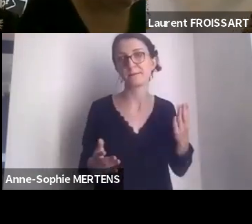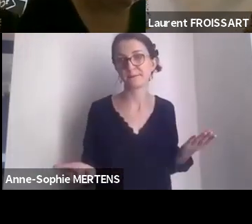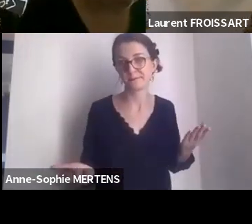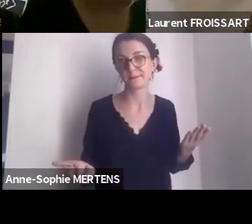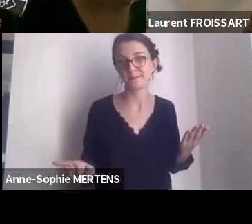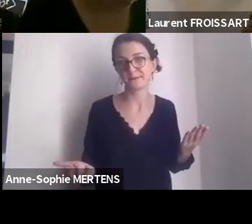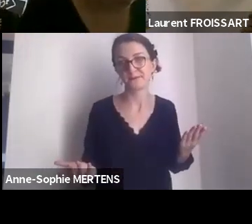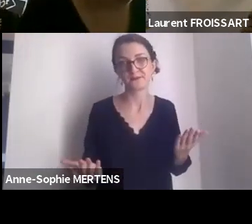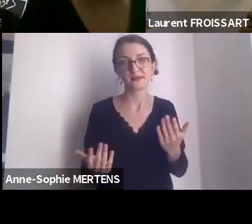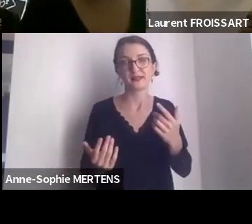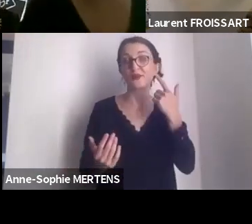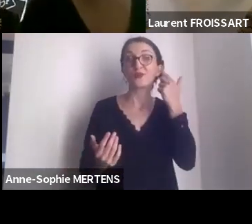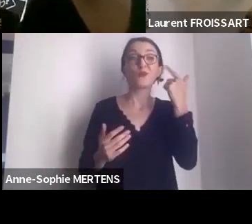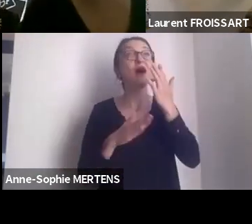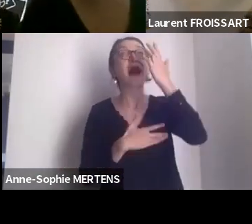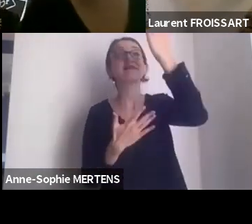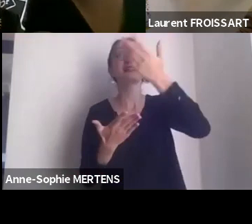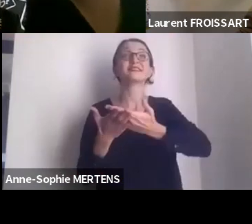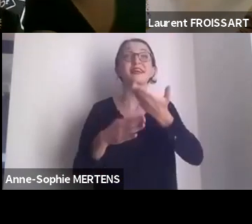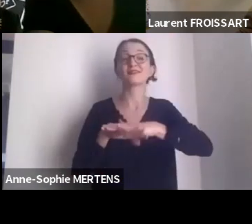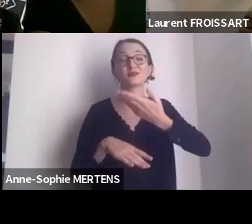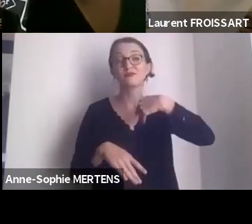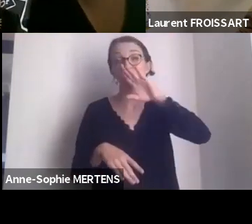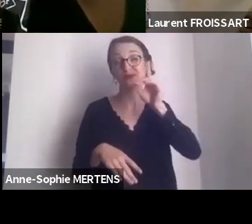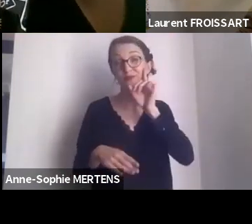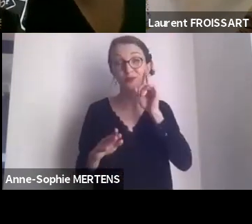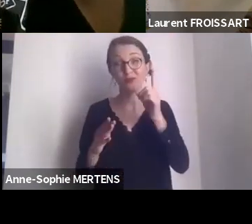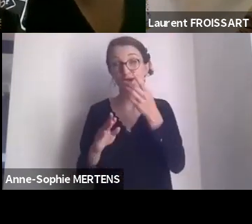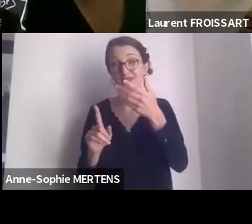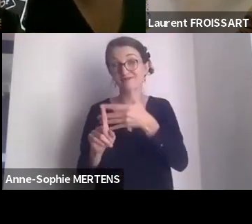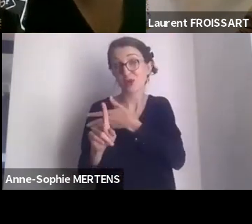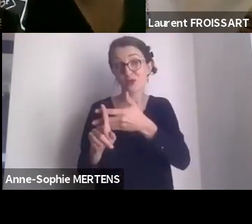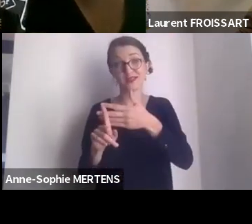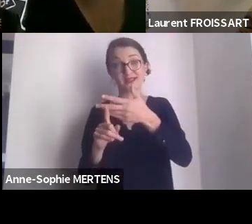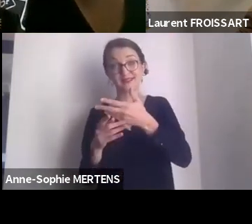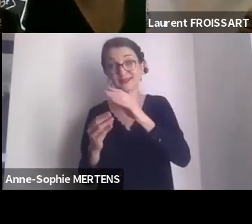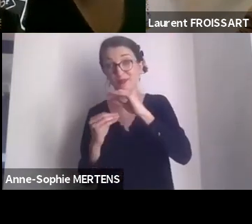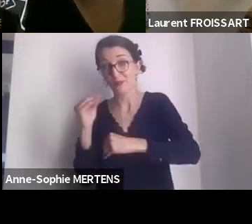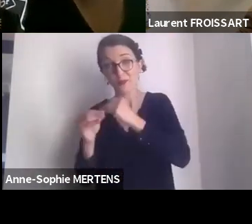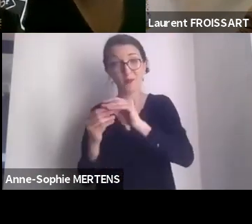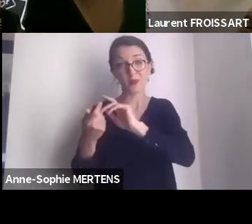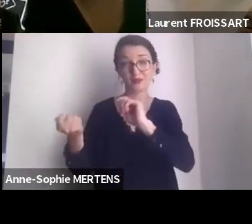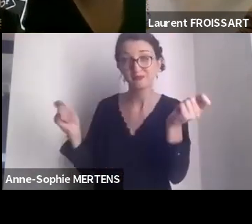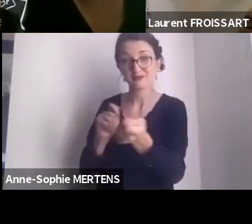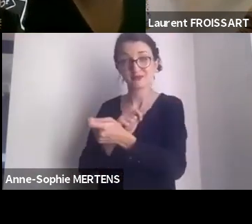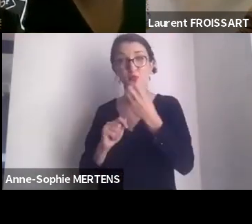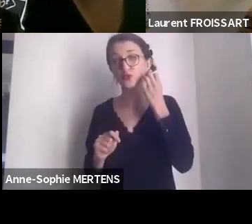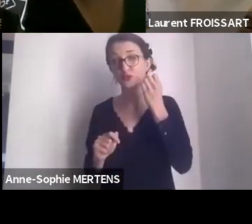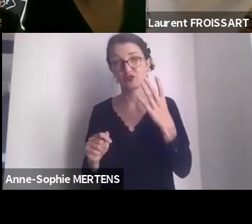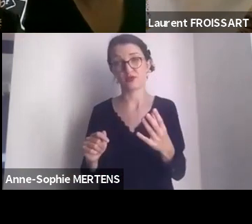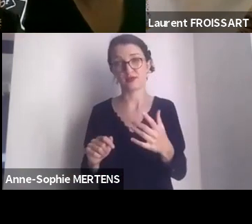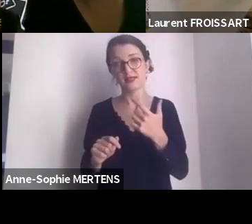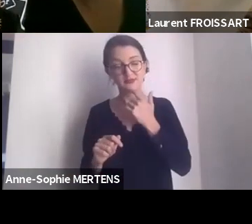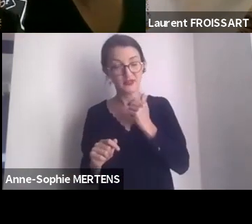on pensait qu'on allait être. Donc l'idée, c'est plutôt de se dire comment est-ce que je développe ma capacité à comprendre ce qui se passe autour de